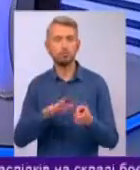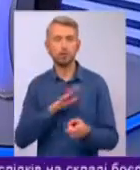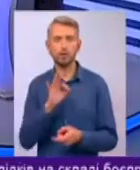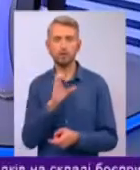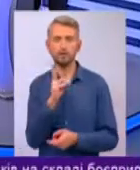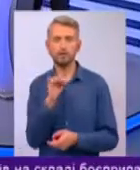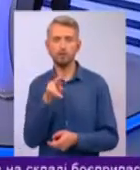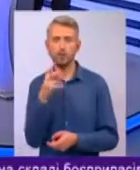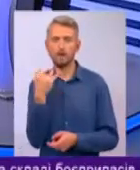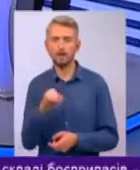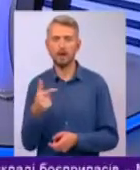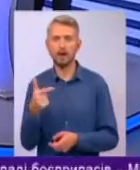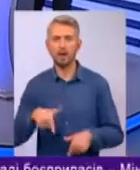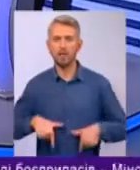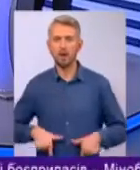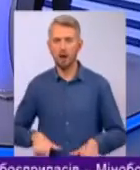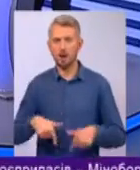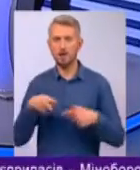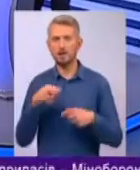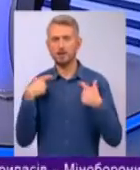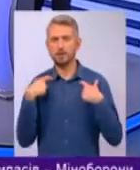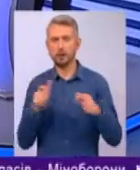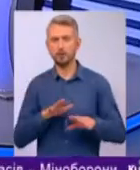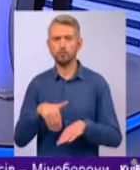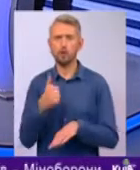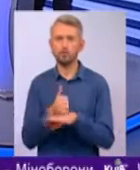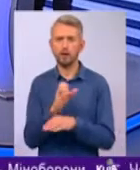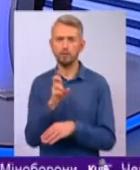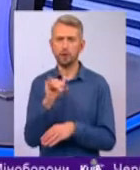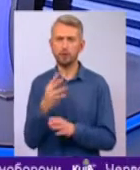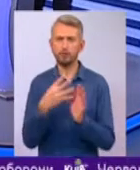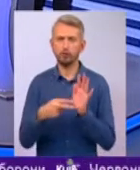Олександр Скіпальський, генерал-лейтенант, заступник голови СБУ 97-98 роки,